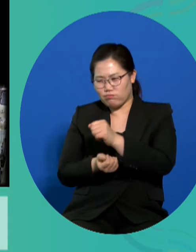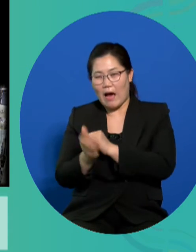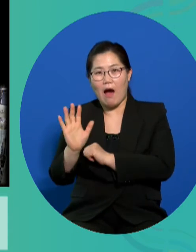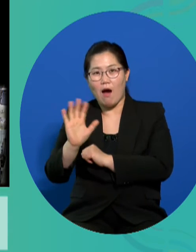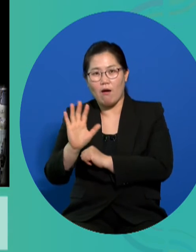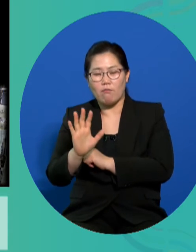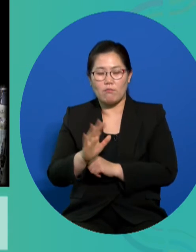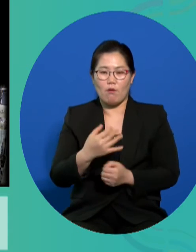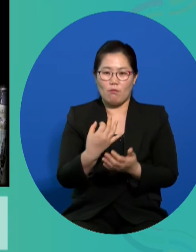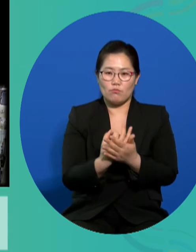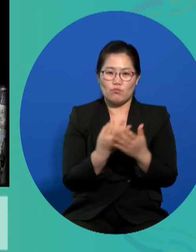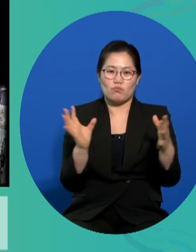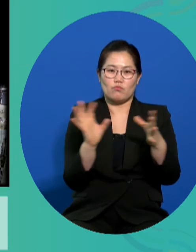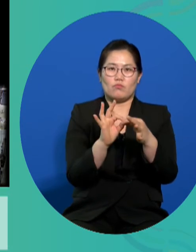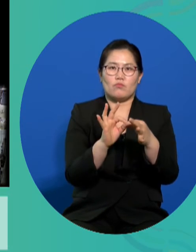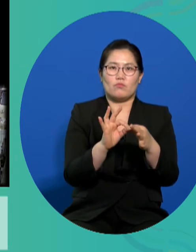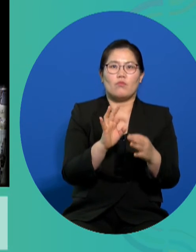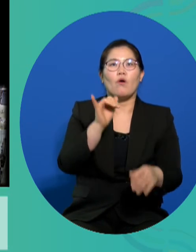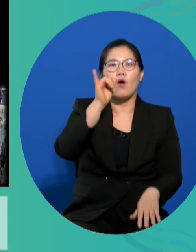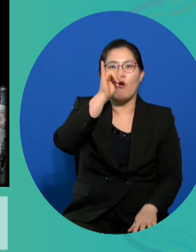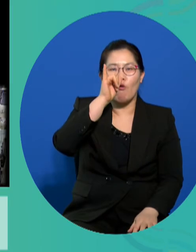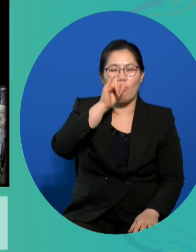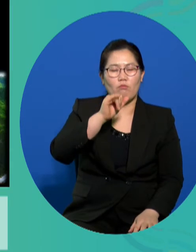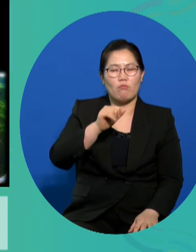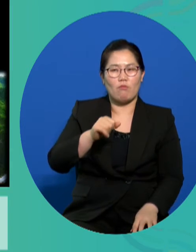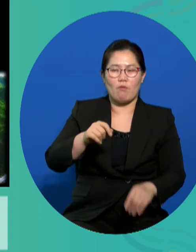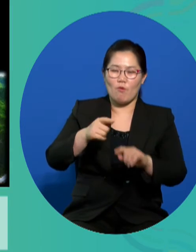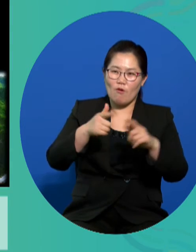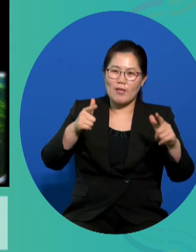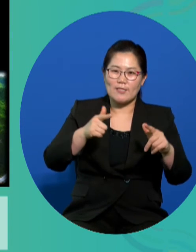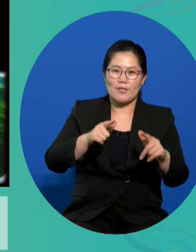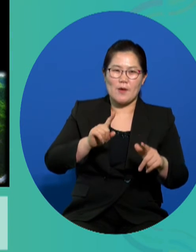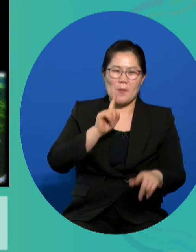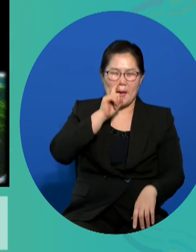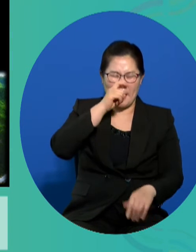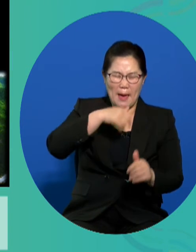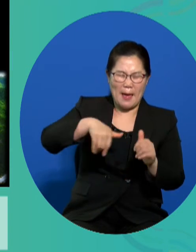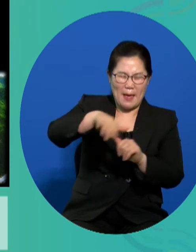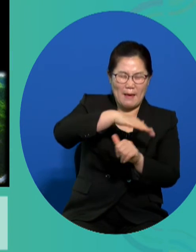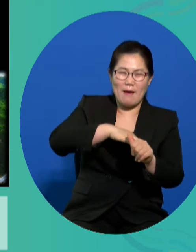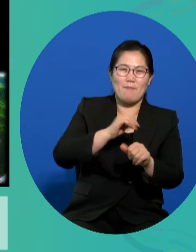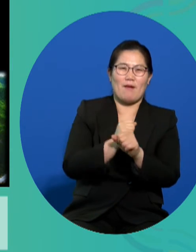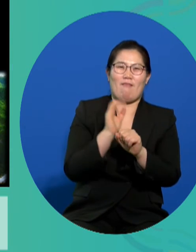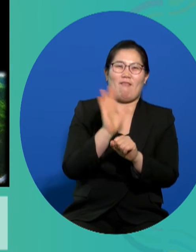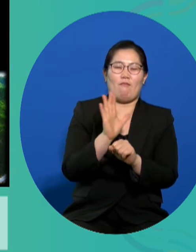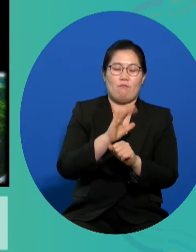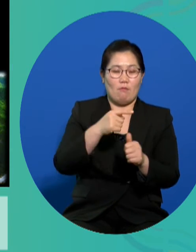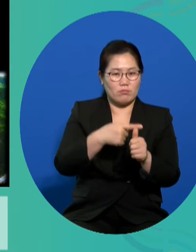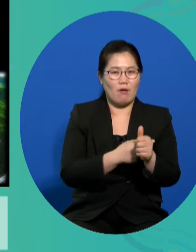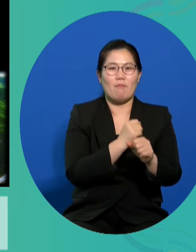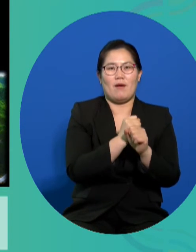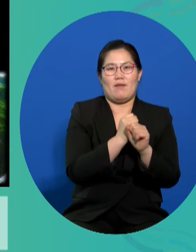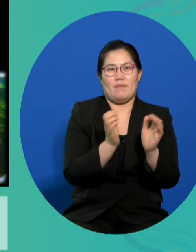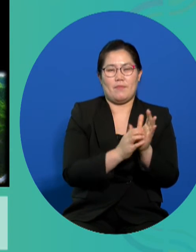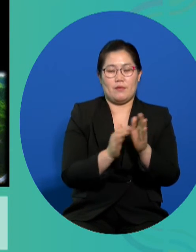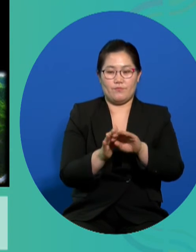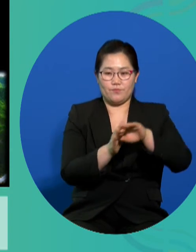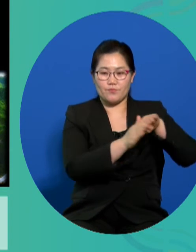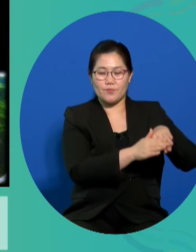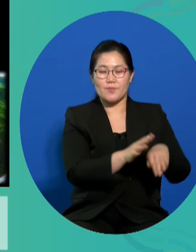창출을 적극적으로 환경 측면에서 유산을 만들어가면 할 수가 있다라고 생각을 하고요. 뭐 강릉의 아이스 아레나,